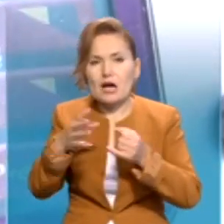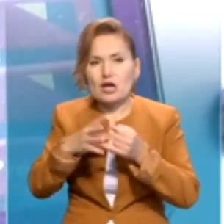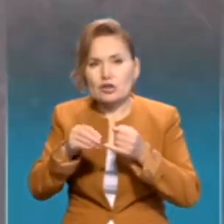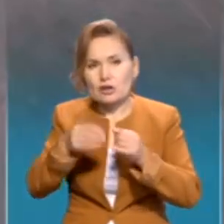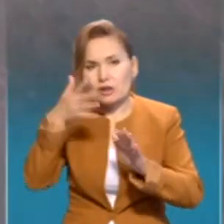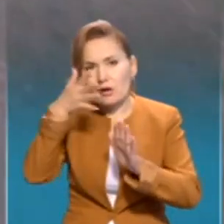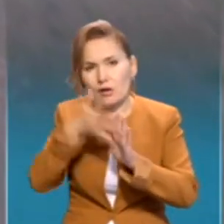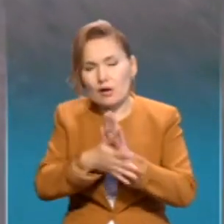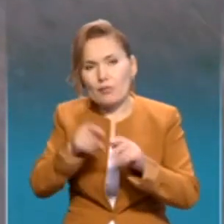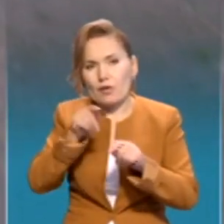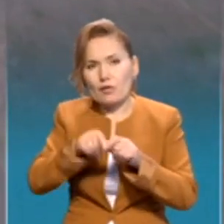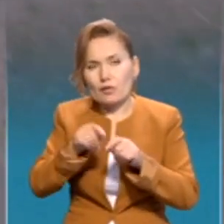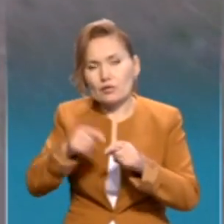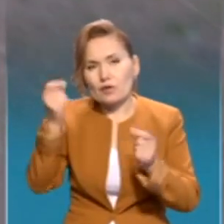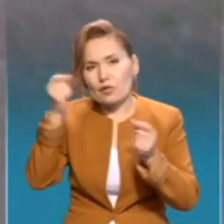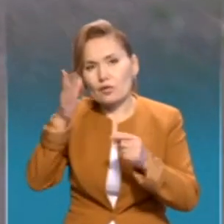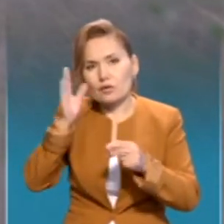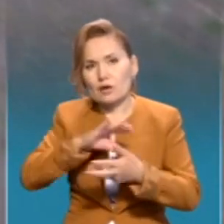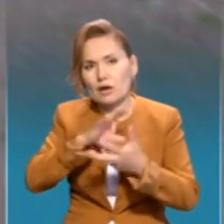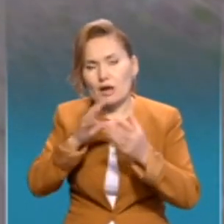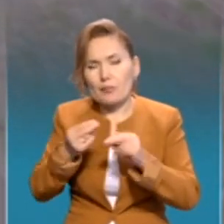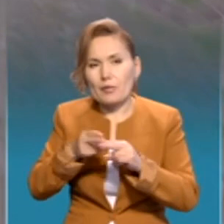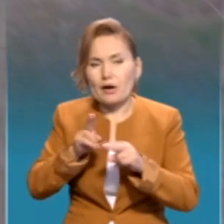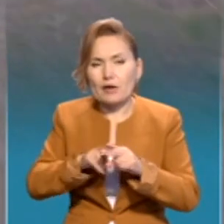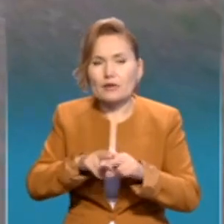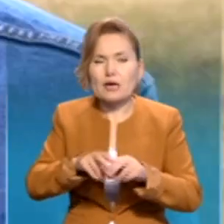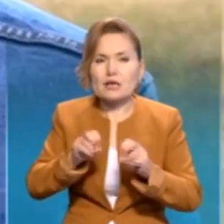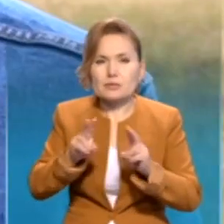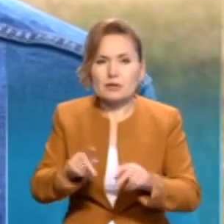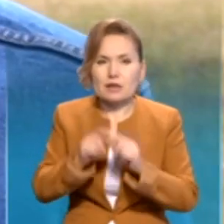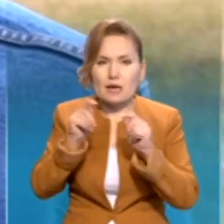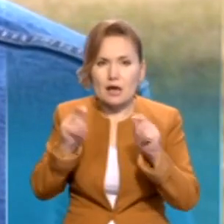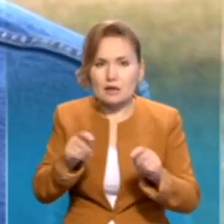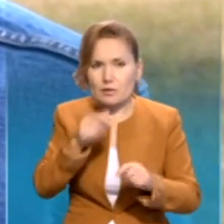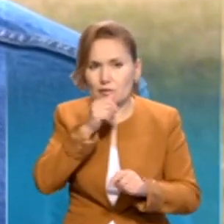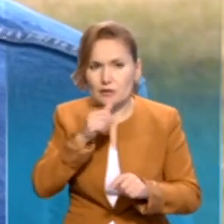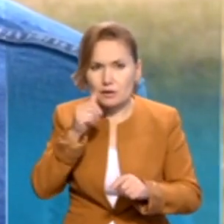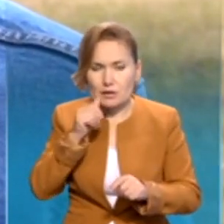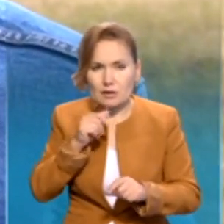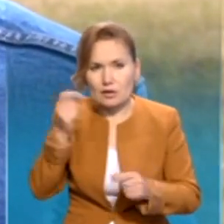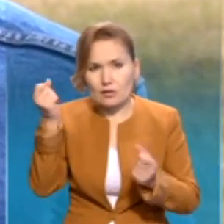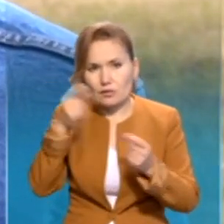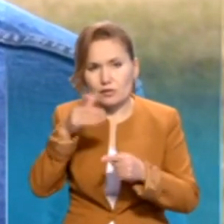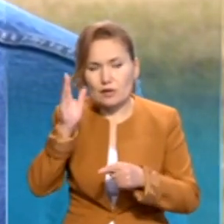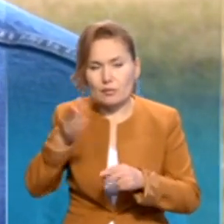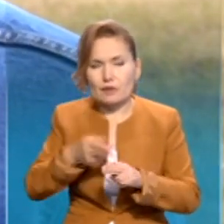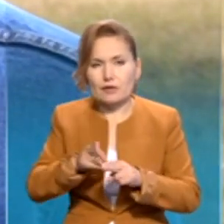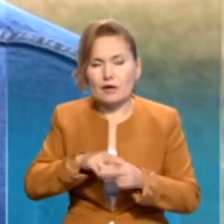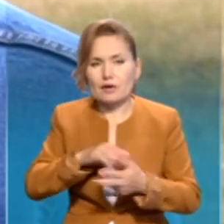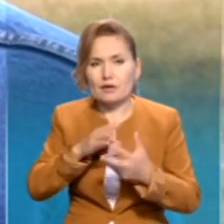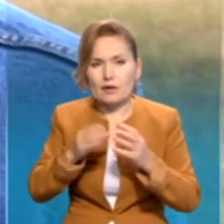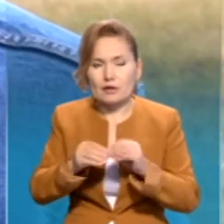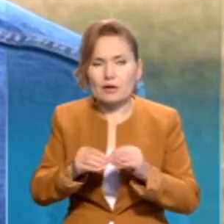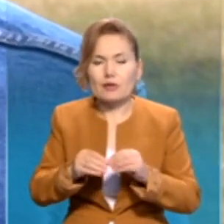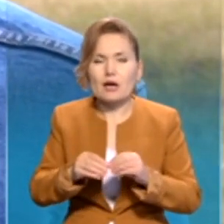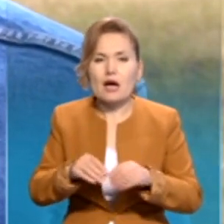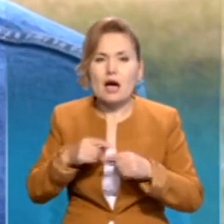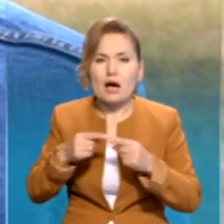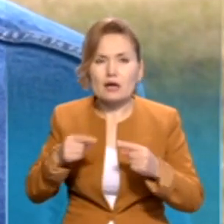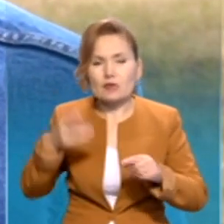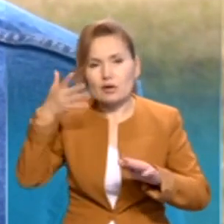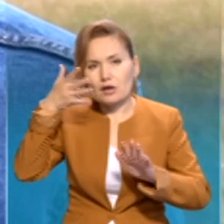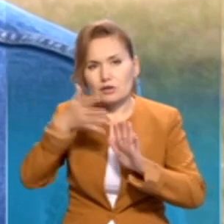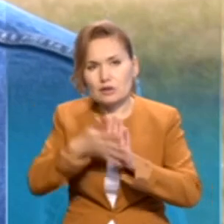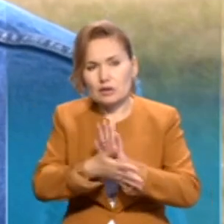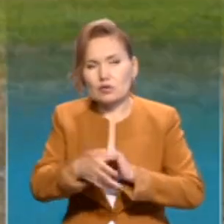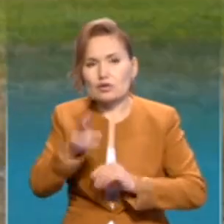сипаттамасын әзірлейді. Содан кейін обаның белгілі бір бөліктері ғана аршылмақ. Қазіргі таңда бұл жерде геоморфологиялық, геофизикалық зерттеулердің